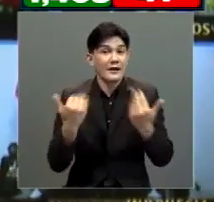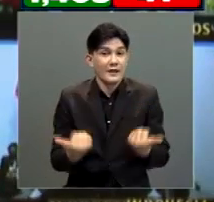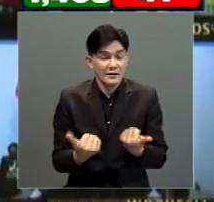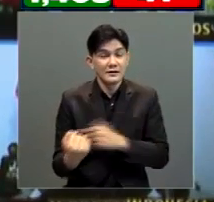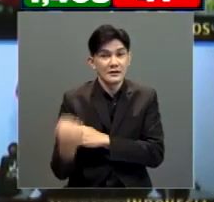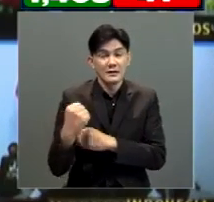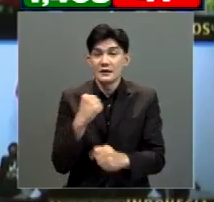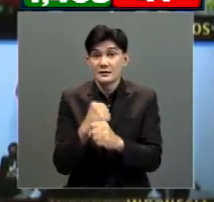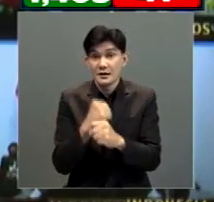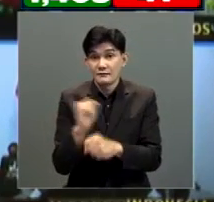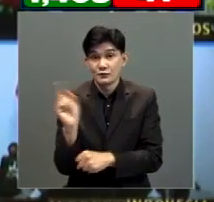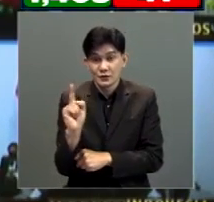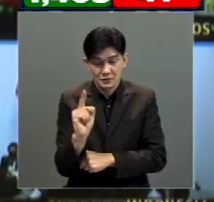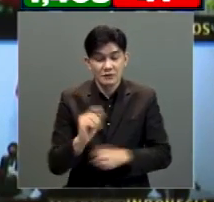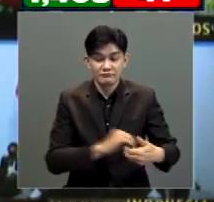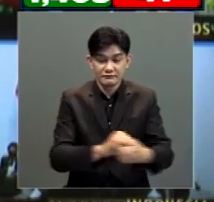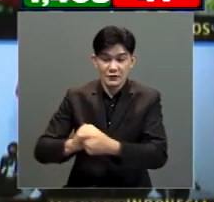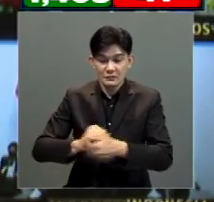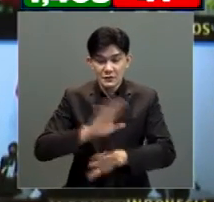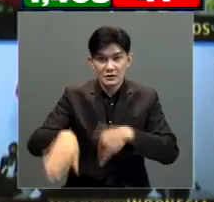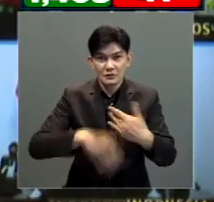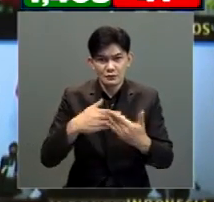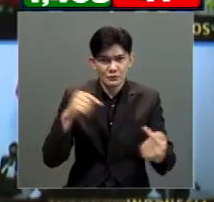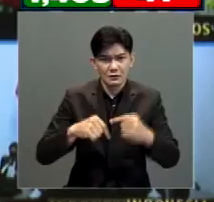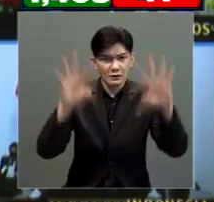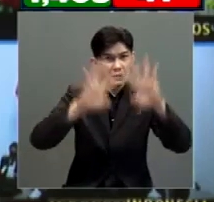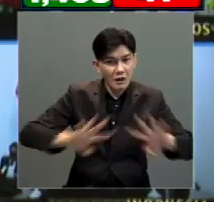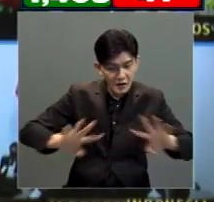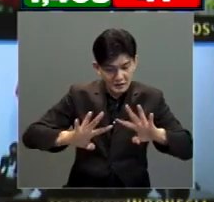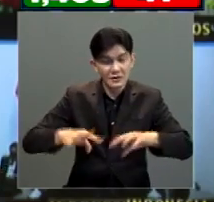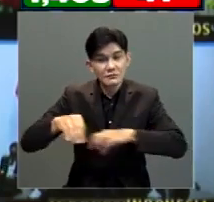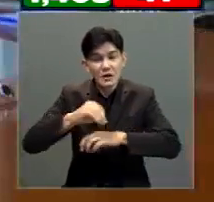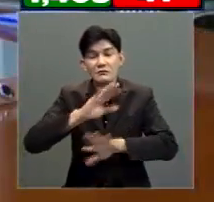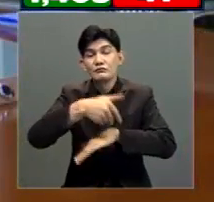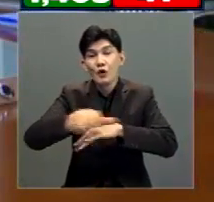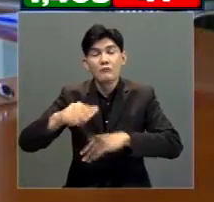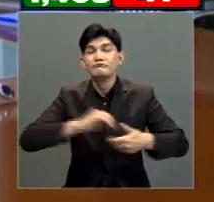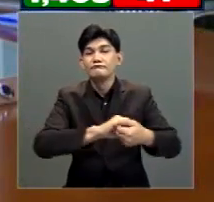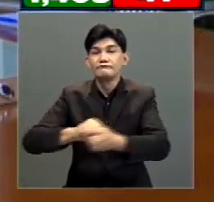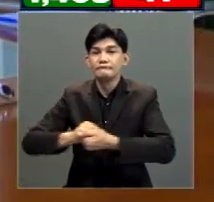ความเข้มแข็งโดยเน้นความร่วมมือทุกภาคส่วนทั้งในอาเซียนและภาคีภายนอก